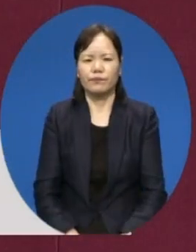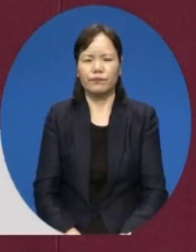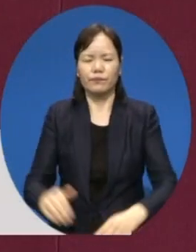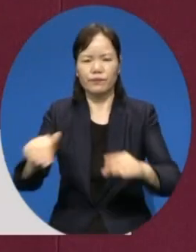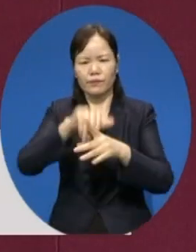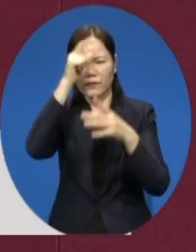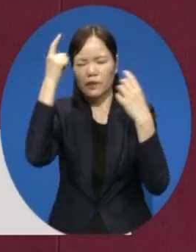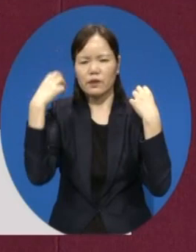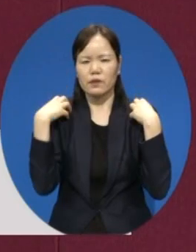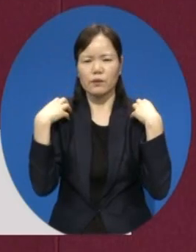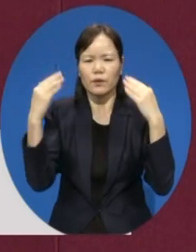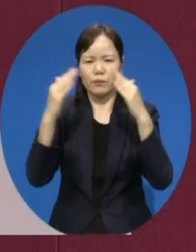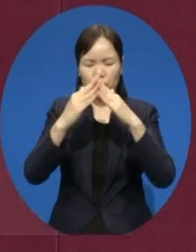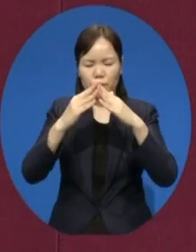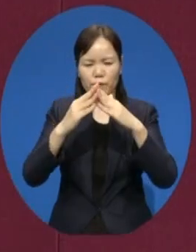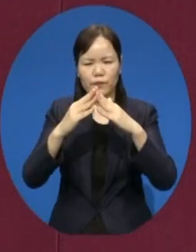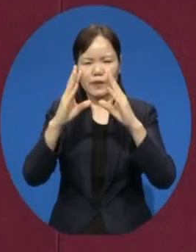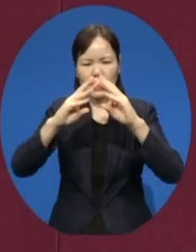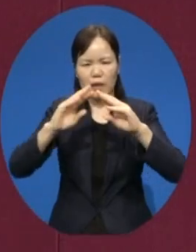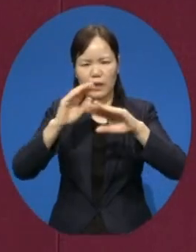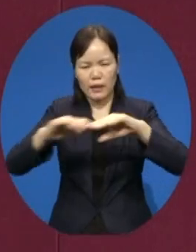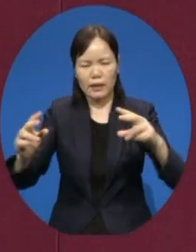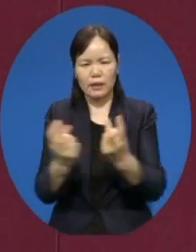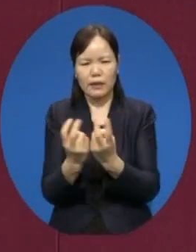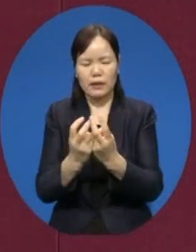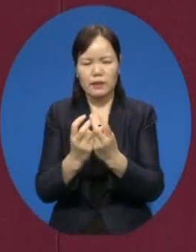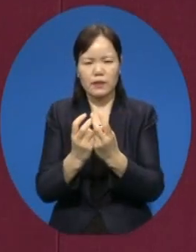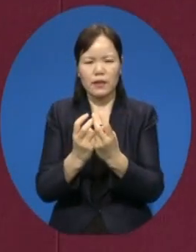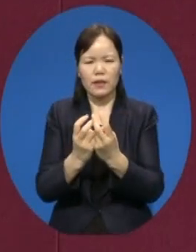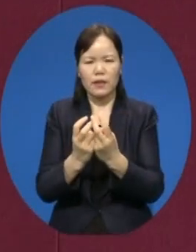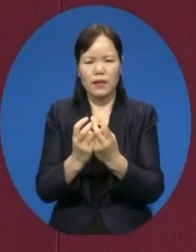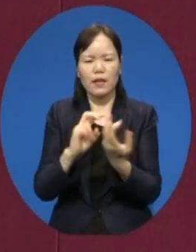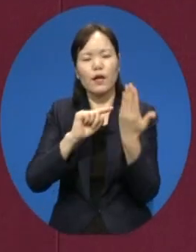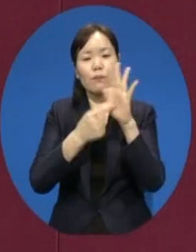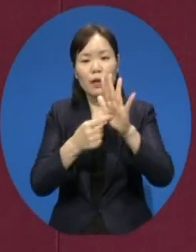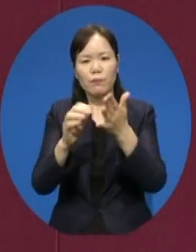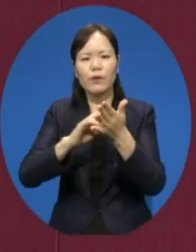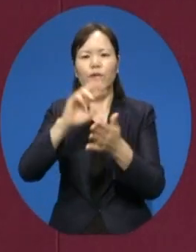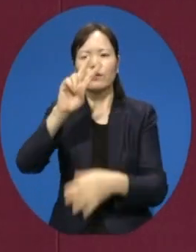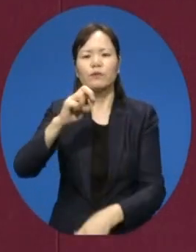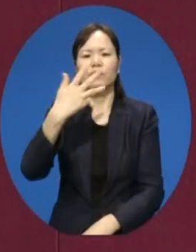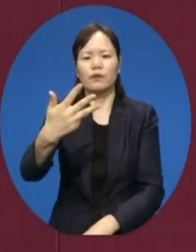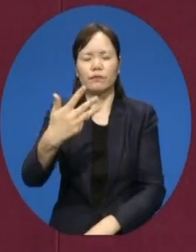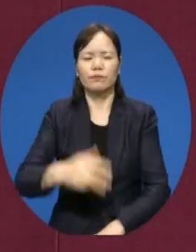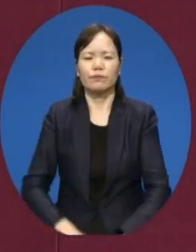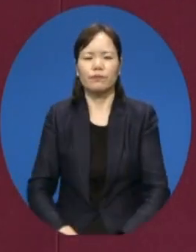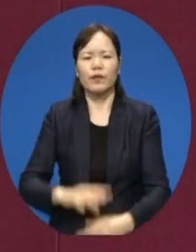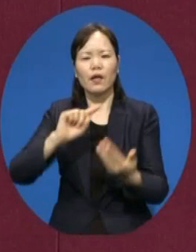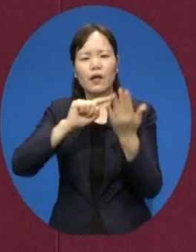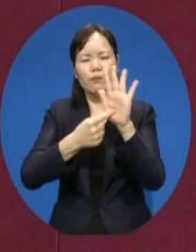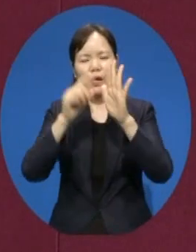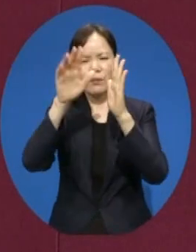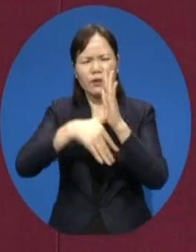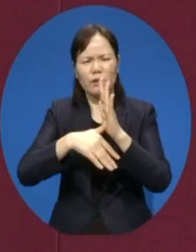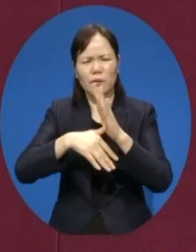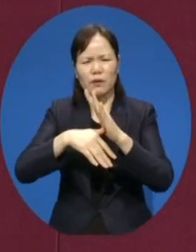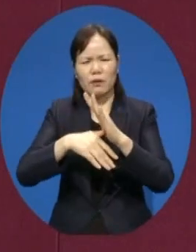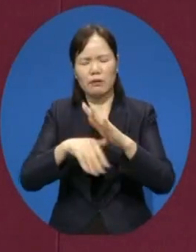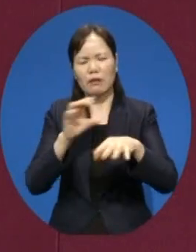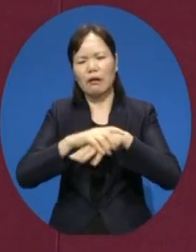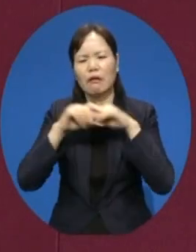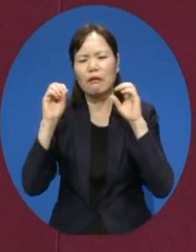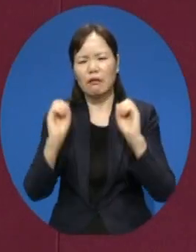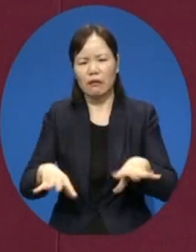문재인 정권 부동산 대책 28번 발표했습니다. 발표 때마다 헛방이고 혼란만